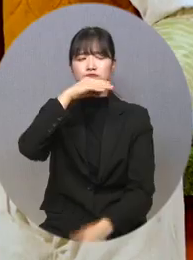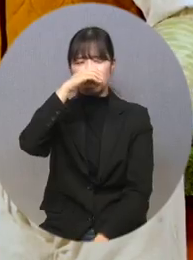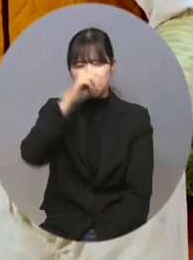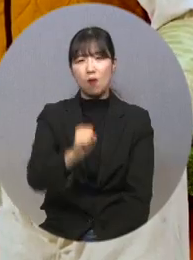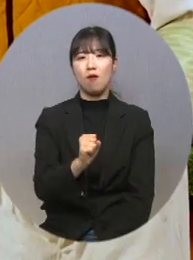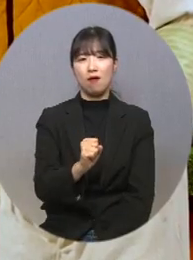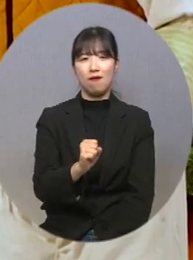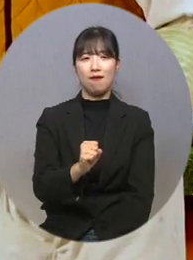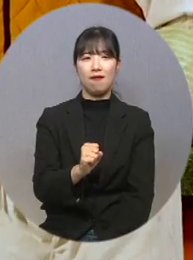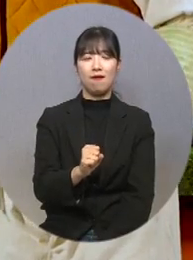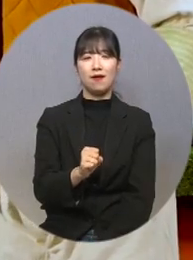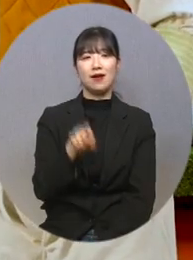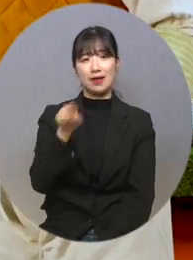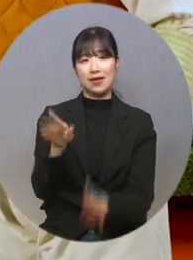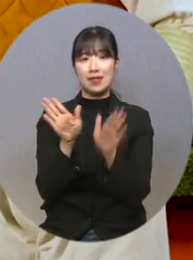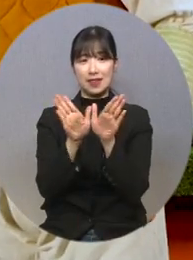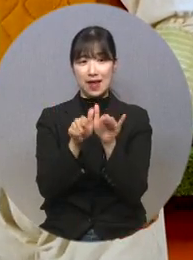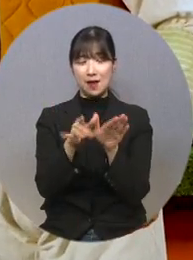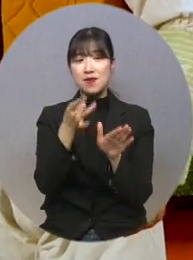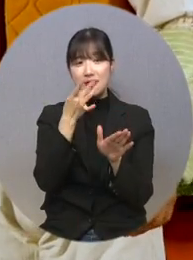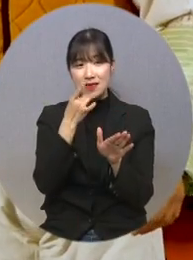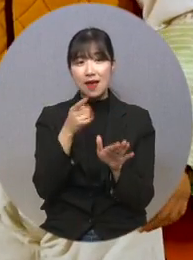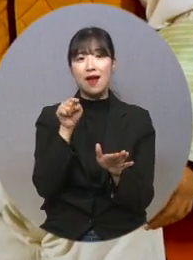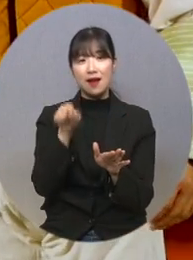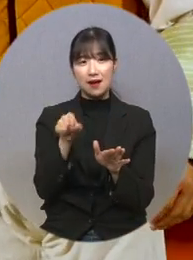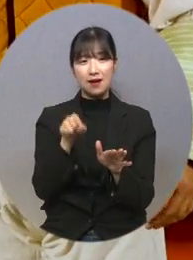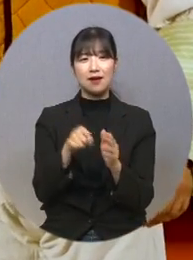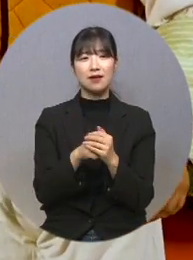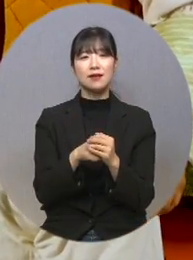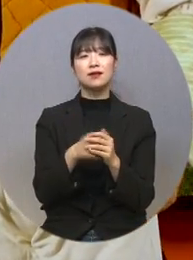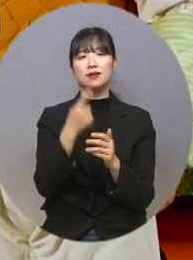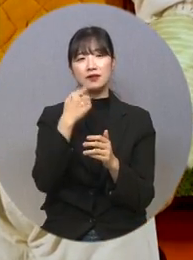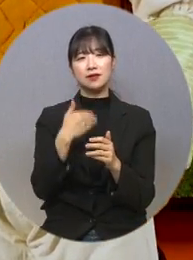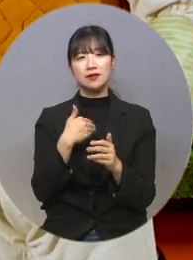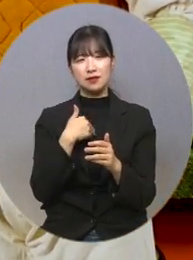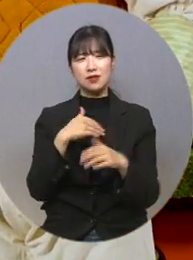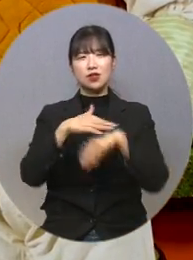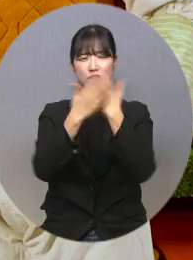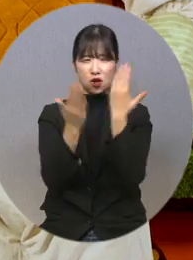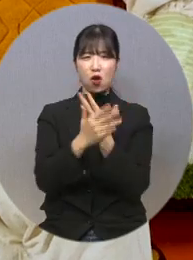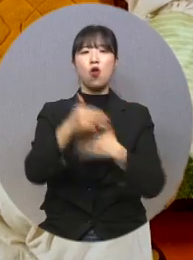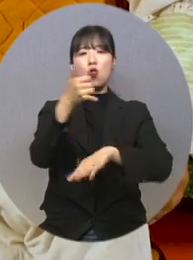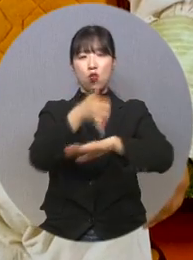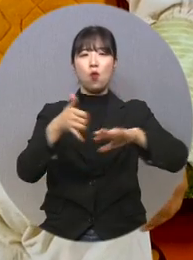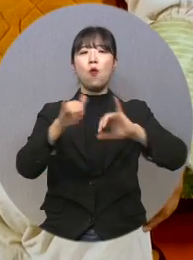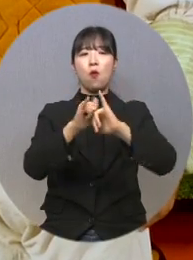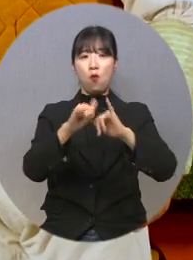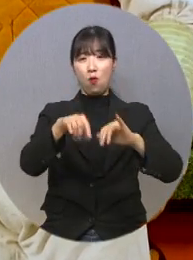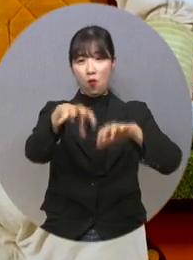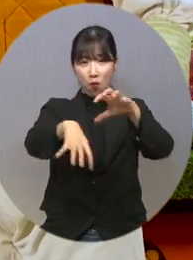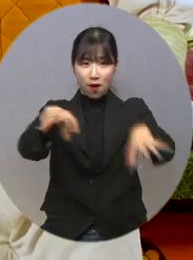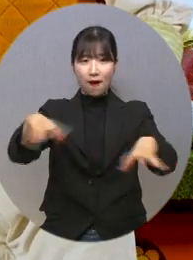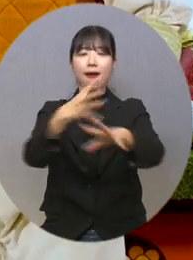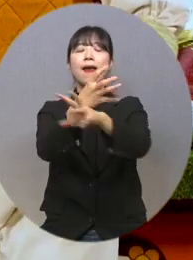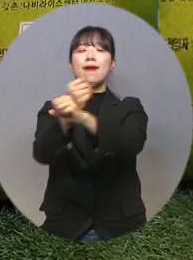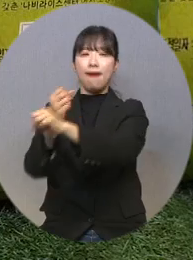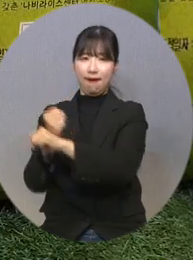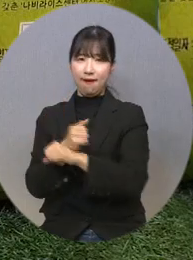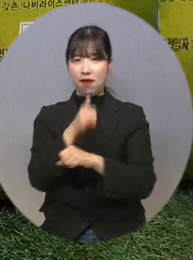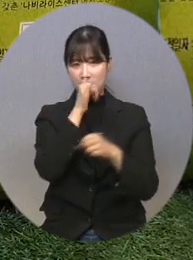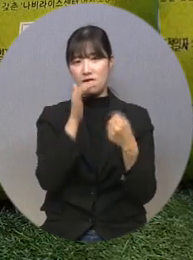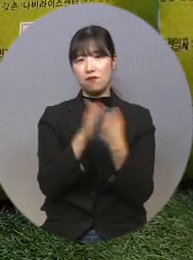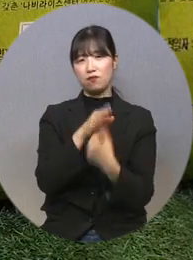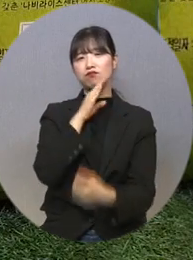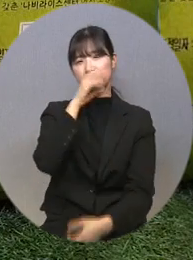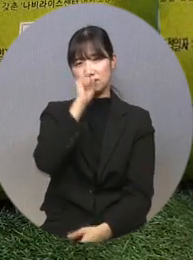품종이고 이 나비쌀, 염문쌀은 저희들이 전 농가에 계약 재배를 해서 하기 때문에 더 좋은 품질.